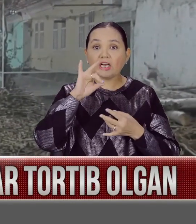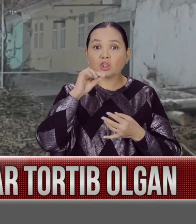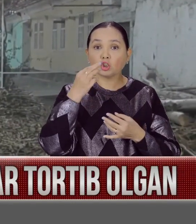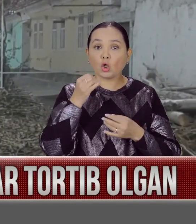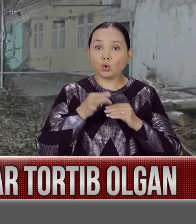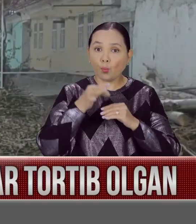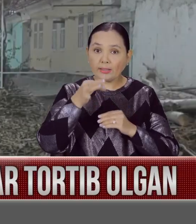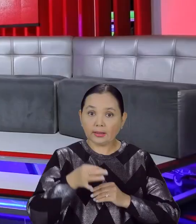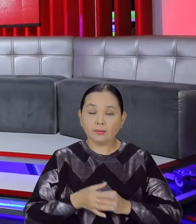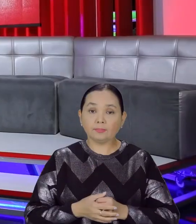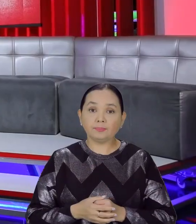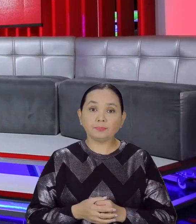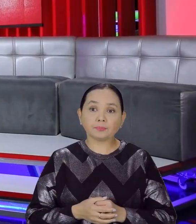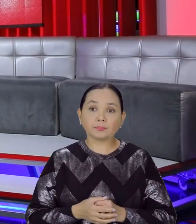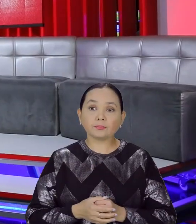tumani.